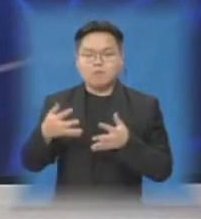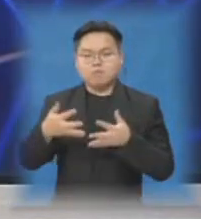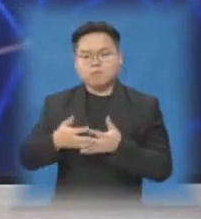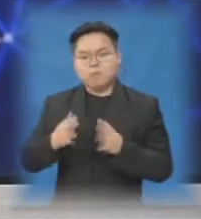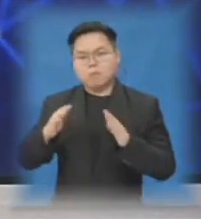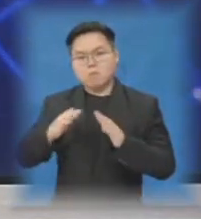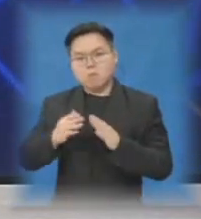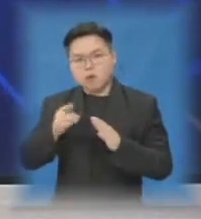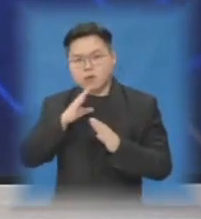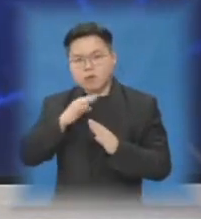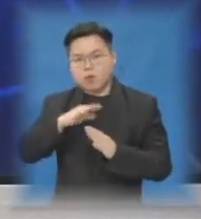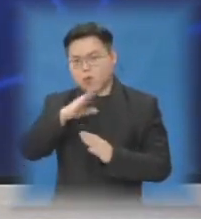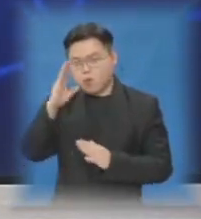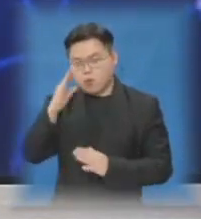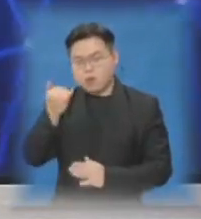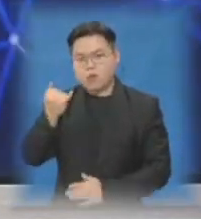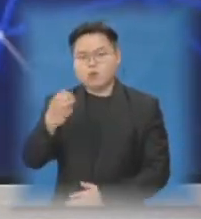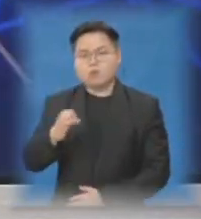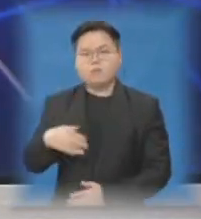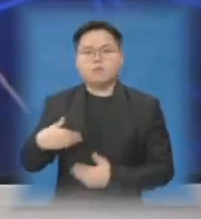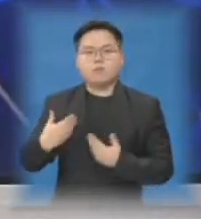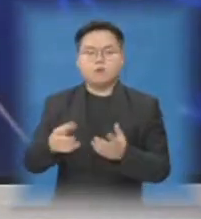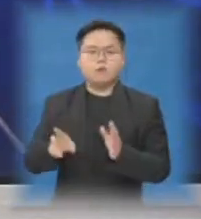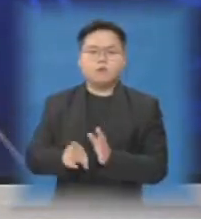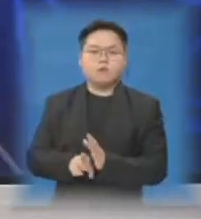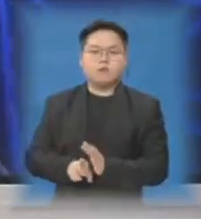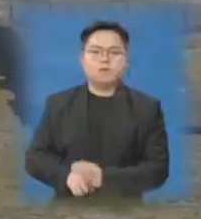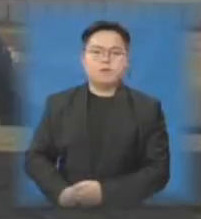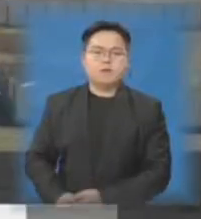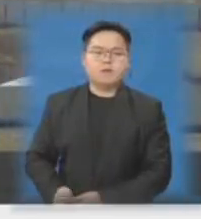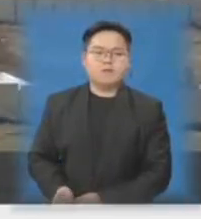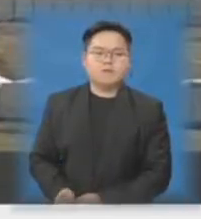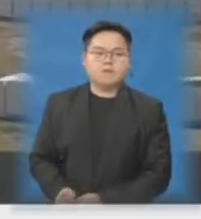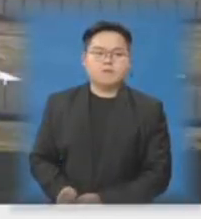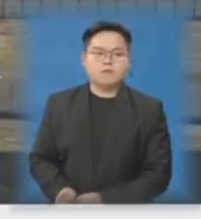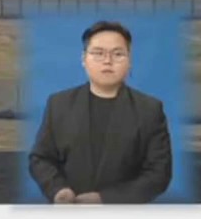болон хэрэглээний халуун устай болох юм аа.